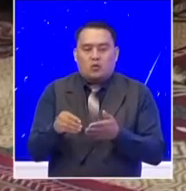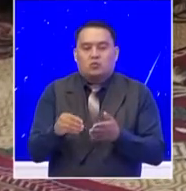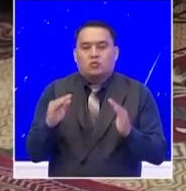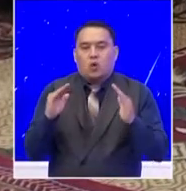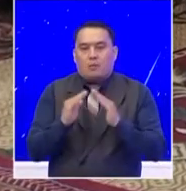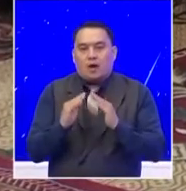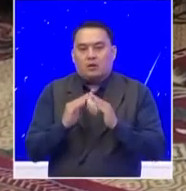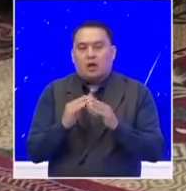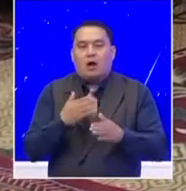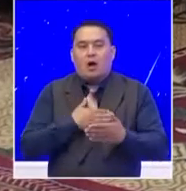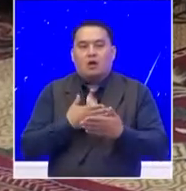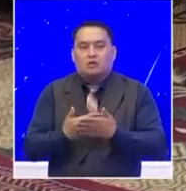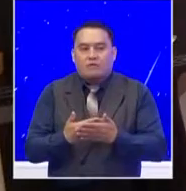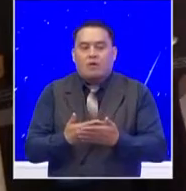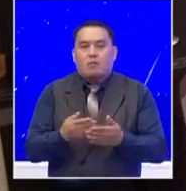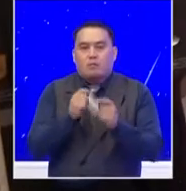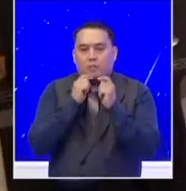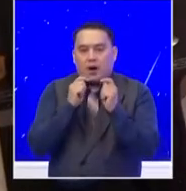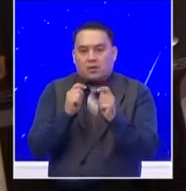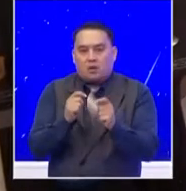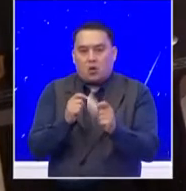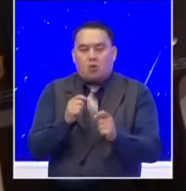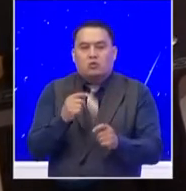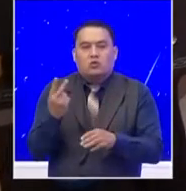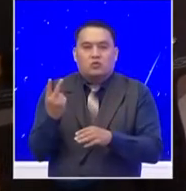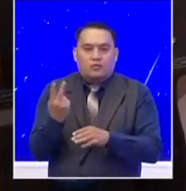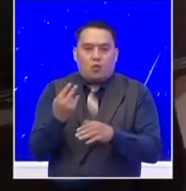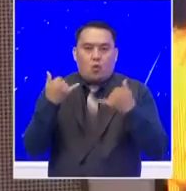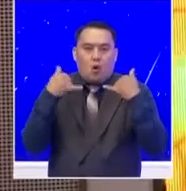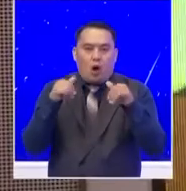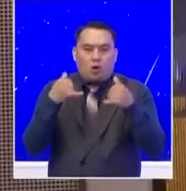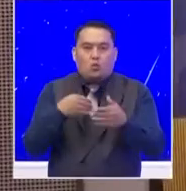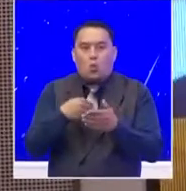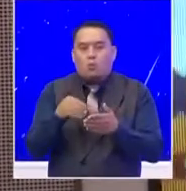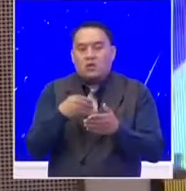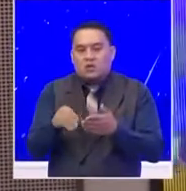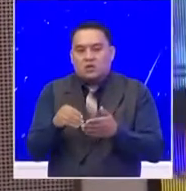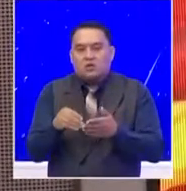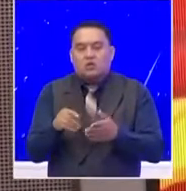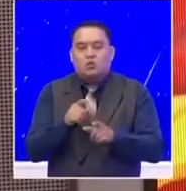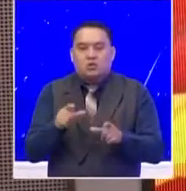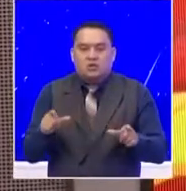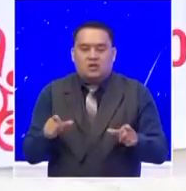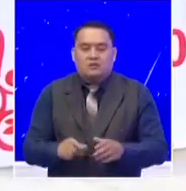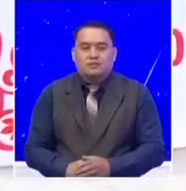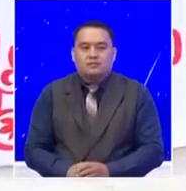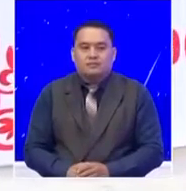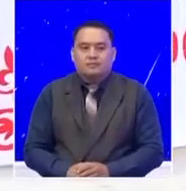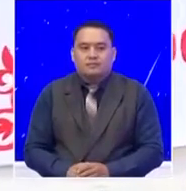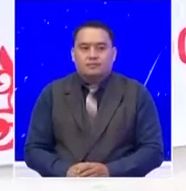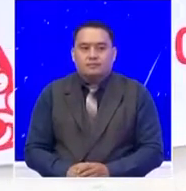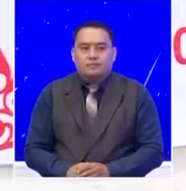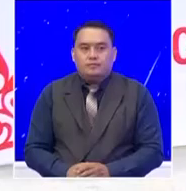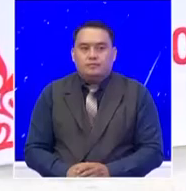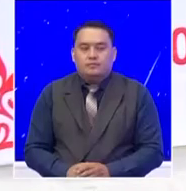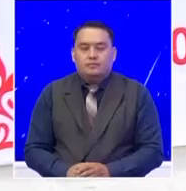жилья. Также волонтеры фонда подарят Манапу Могену 2 коров, купленных на пожертвования неравнодушных сельчан.